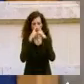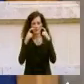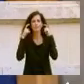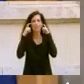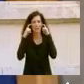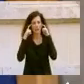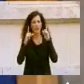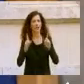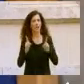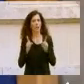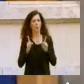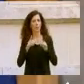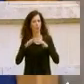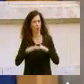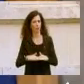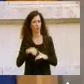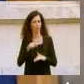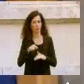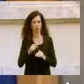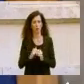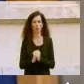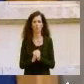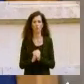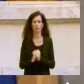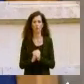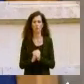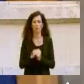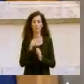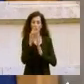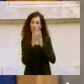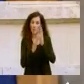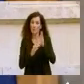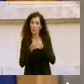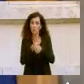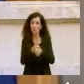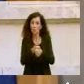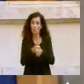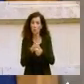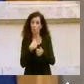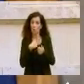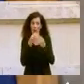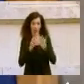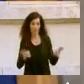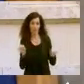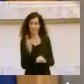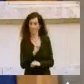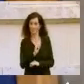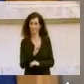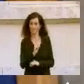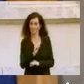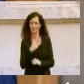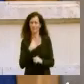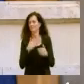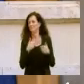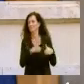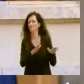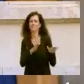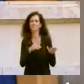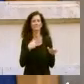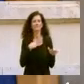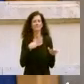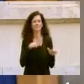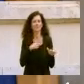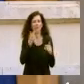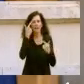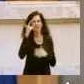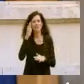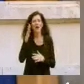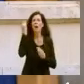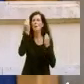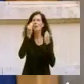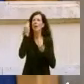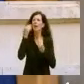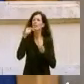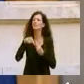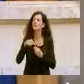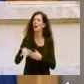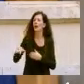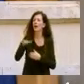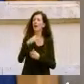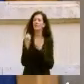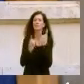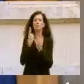abbandonare quindi il rispetto di queste precauzioni perché si ritiene ad esempio che oggi il virus sia scomparso